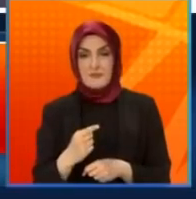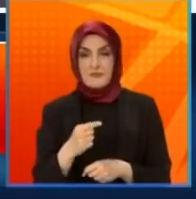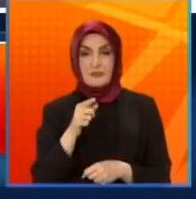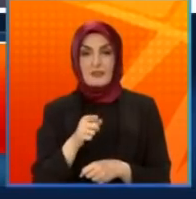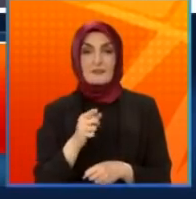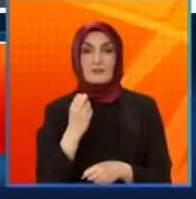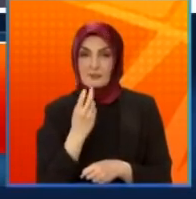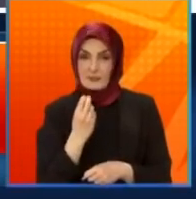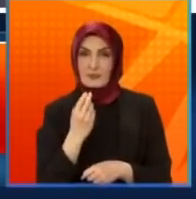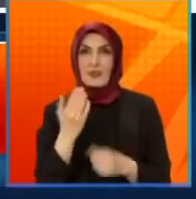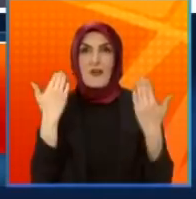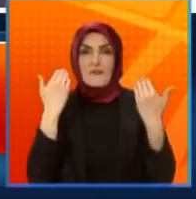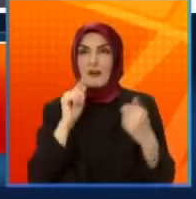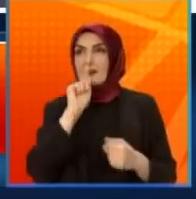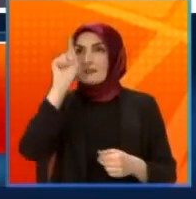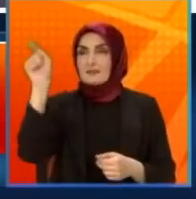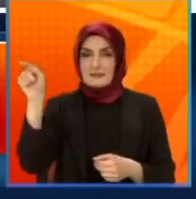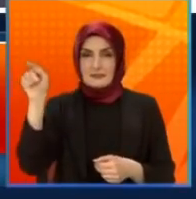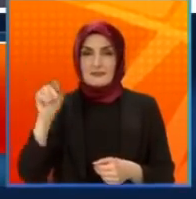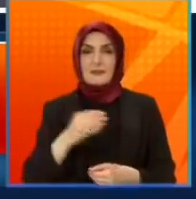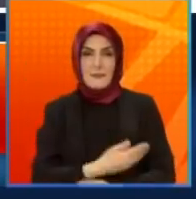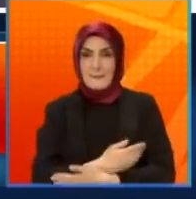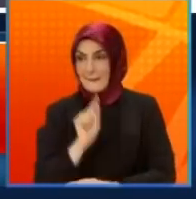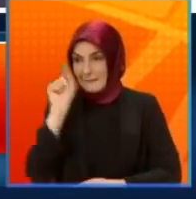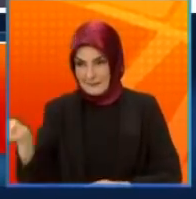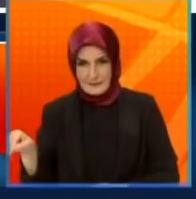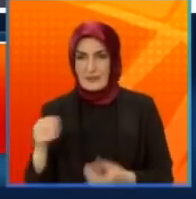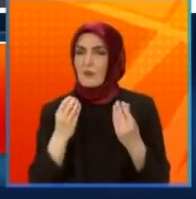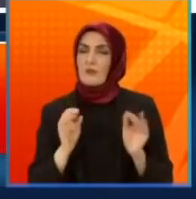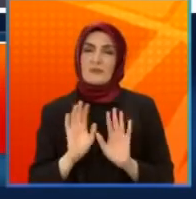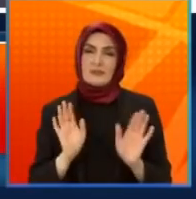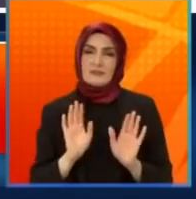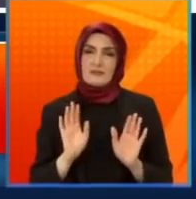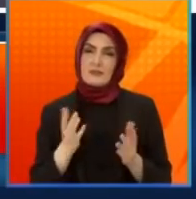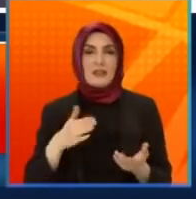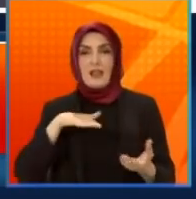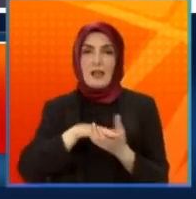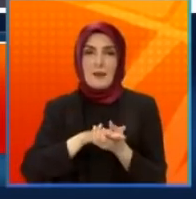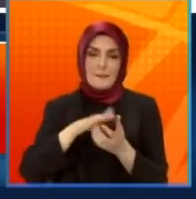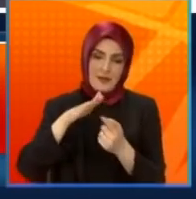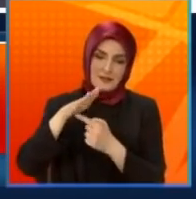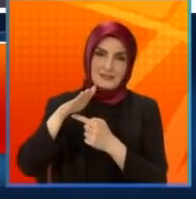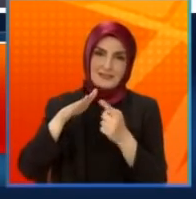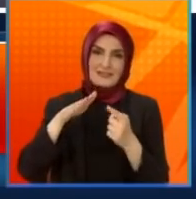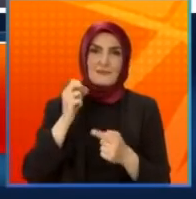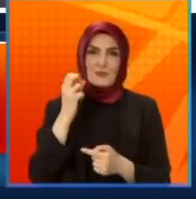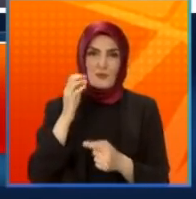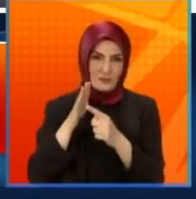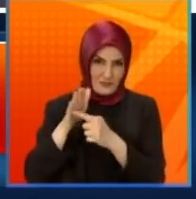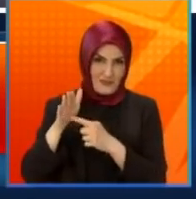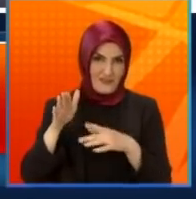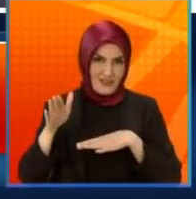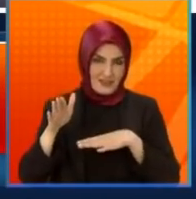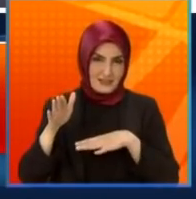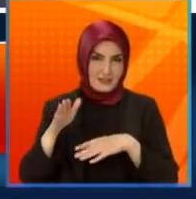havaya bulaşıp çocuğu hastalandırması mümkün değil. Ayakkabının altınızın altında işte virüs bulaştı.